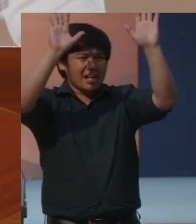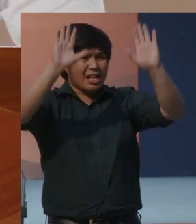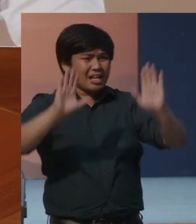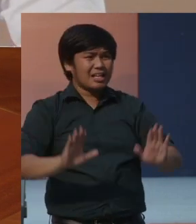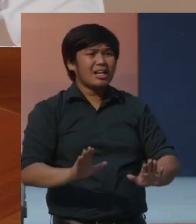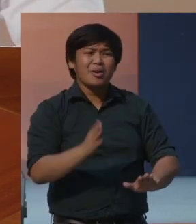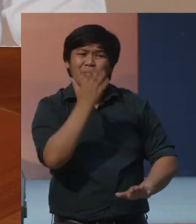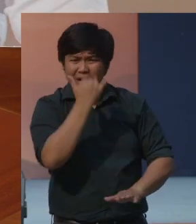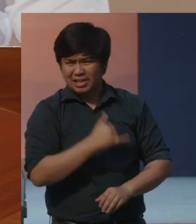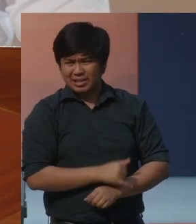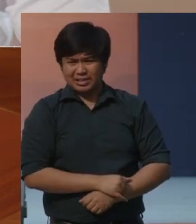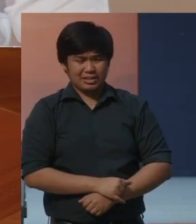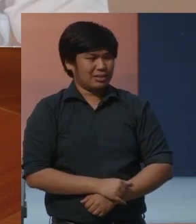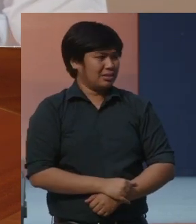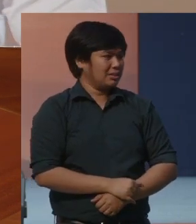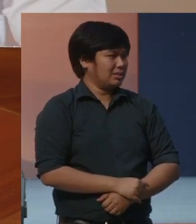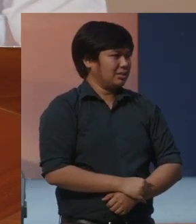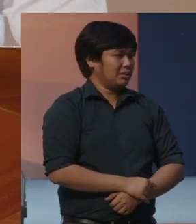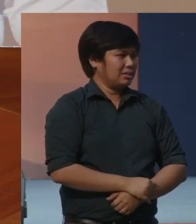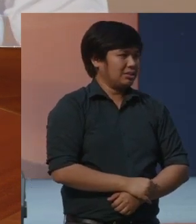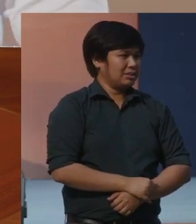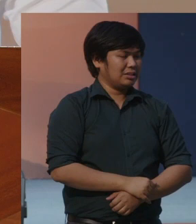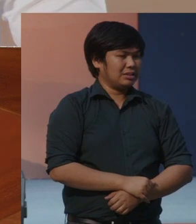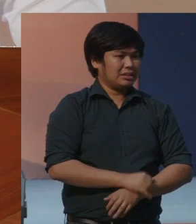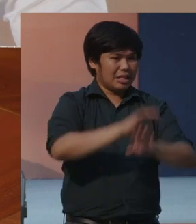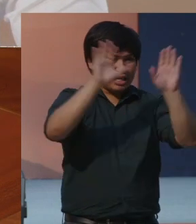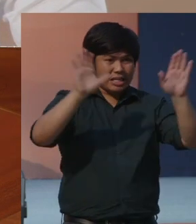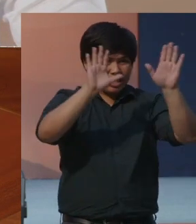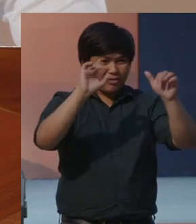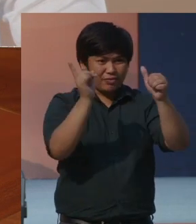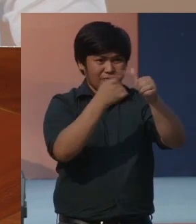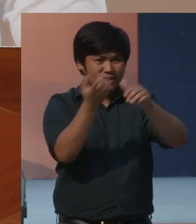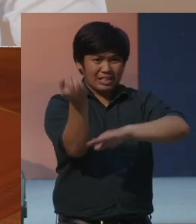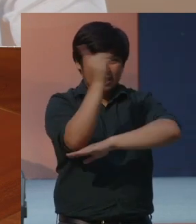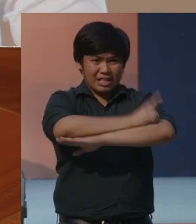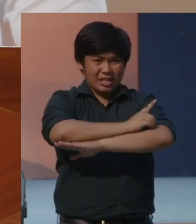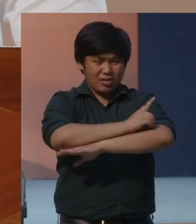Linggo ang unang araw ng Linggo. First day of the week.